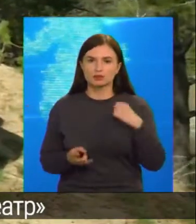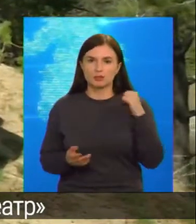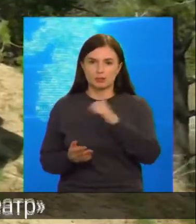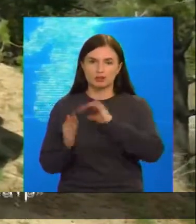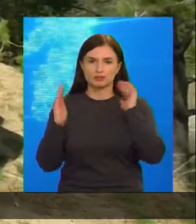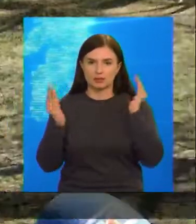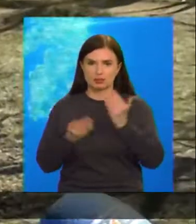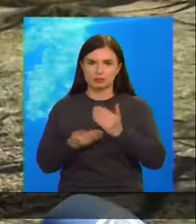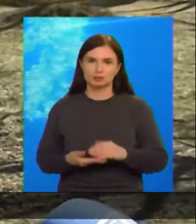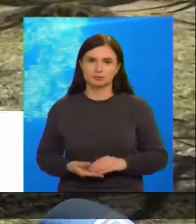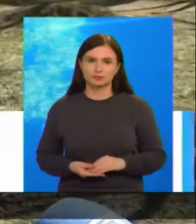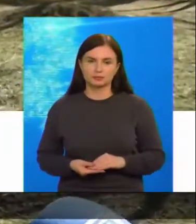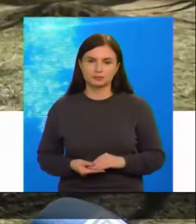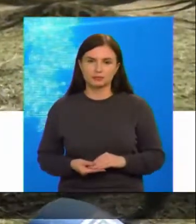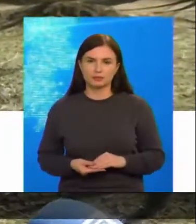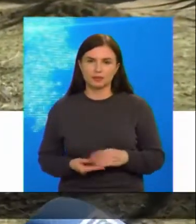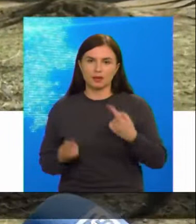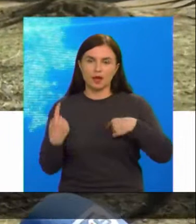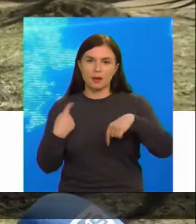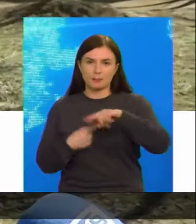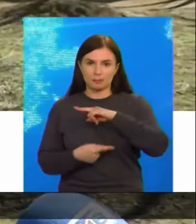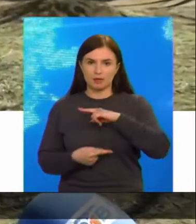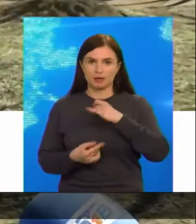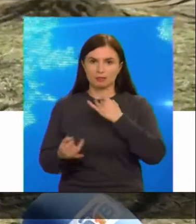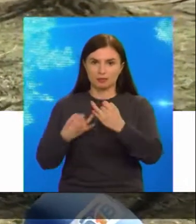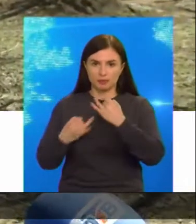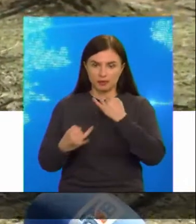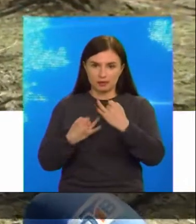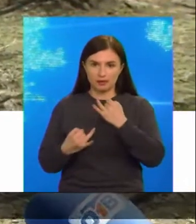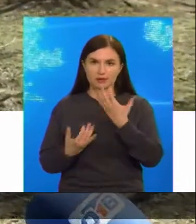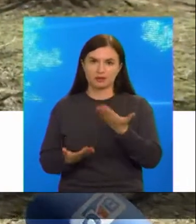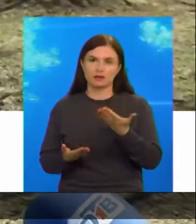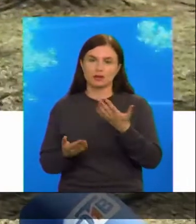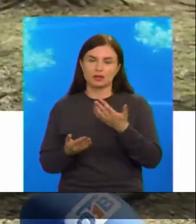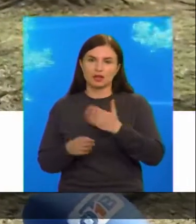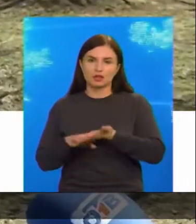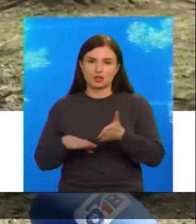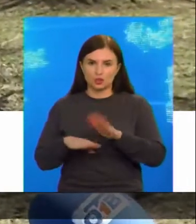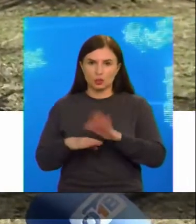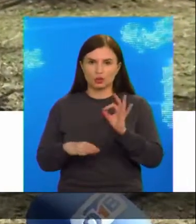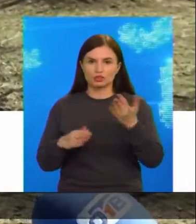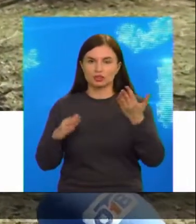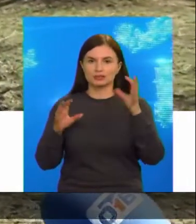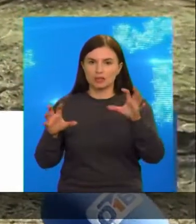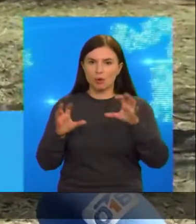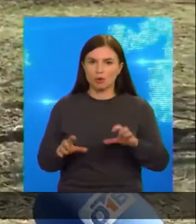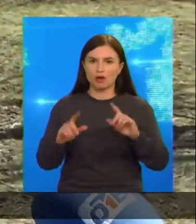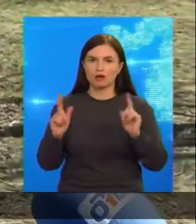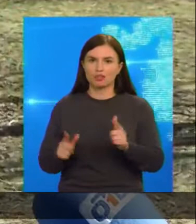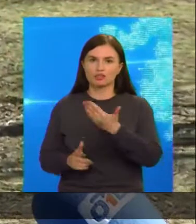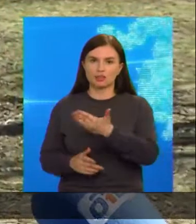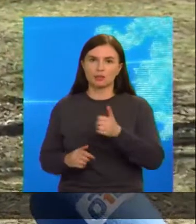режим самоизоляции. Мы провели беседы. По сути, конечно, тяжело законно их ограничить в этом передвижении.